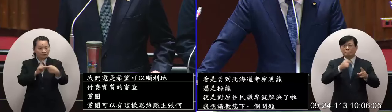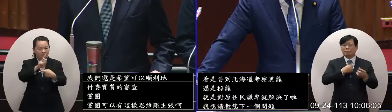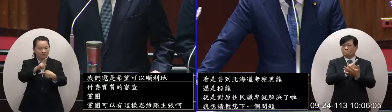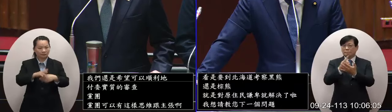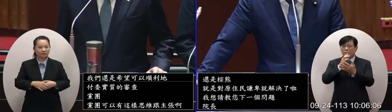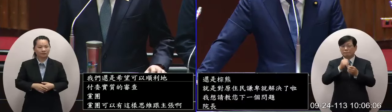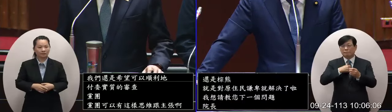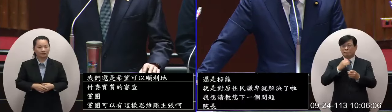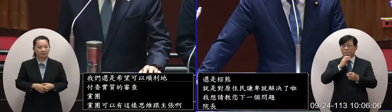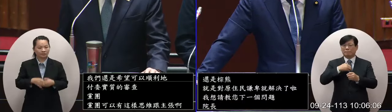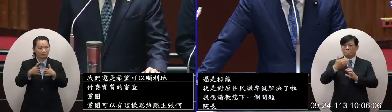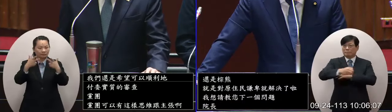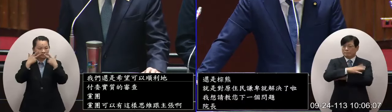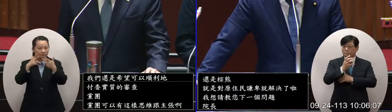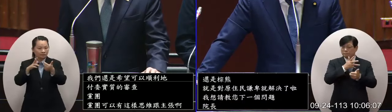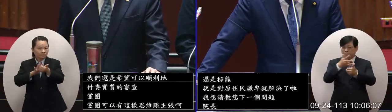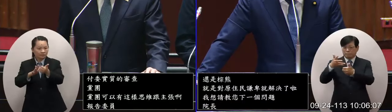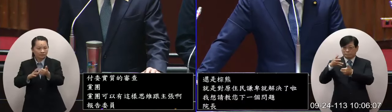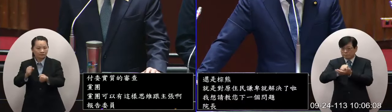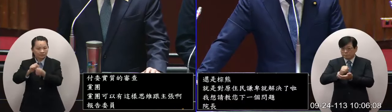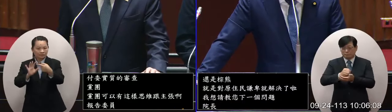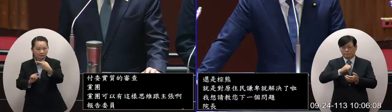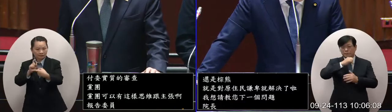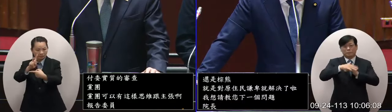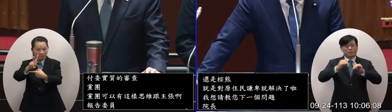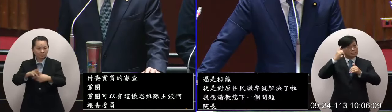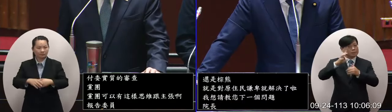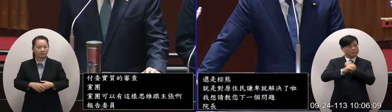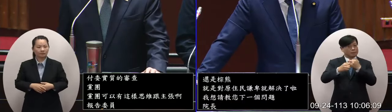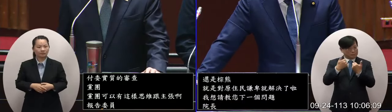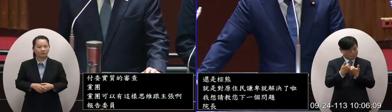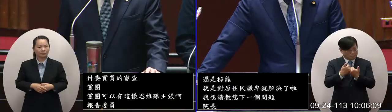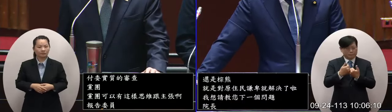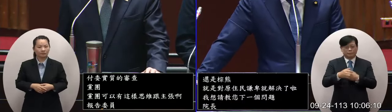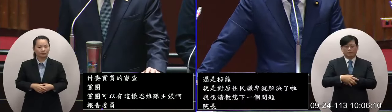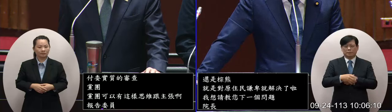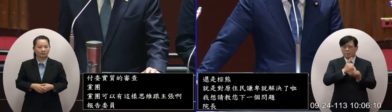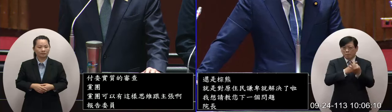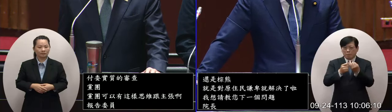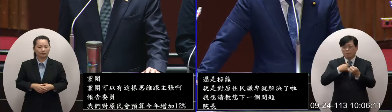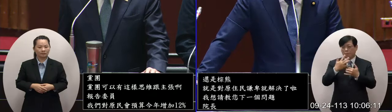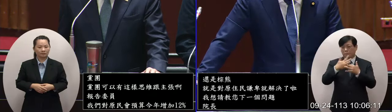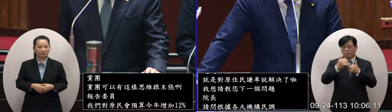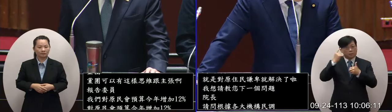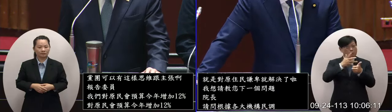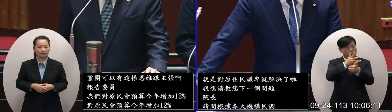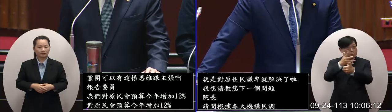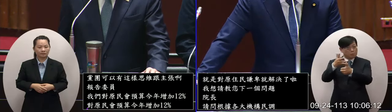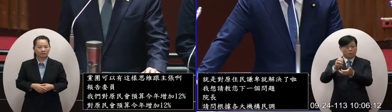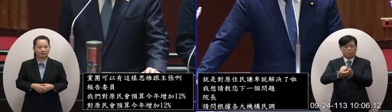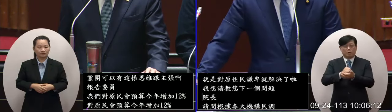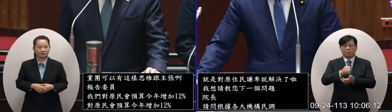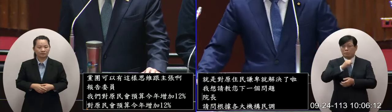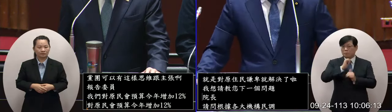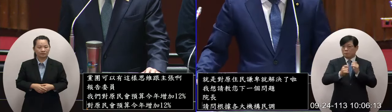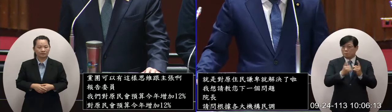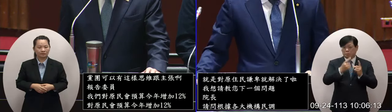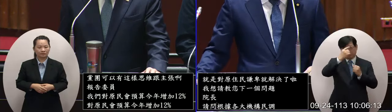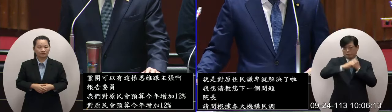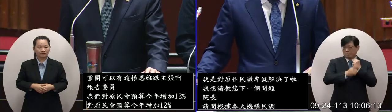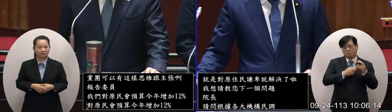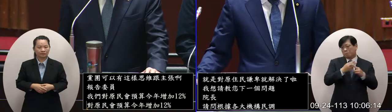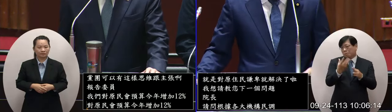机构民调， 对原民会的预算今年增加12%。 包括台湾民意基金会，等等的民调，台湾民众普遍对司法